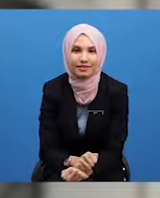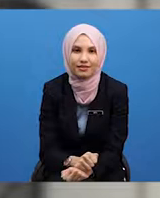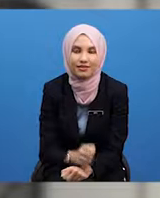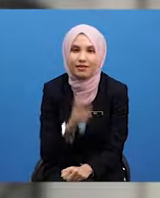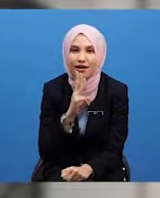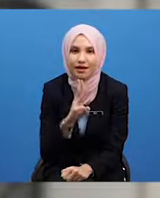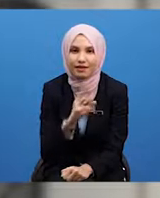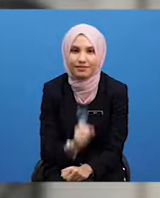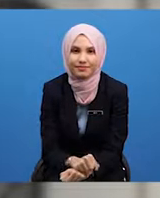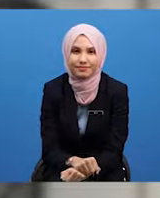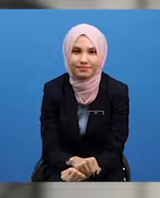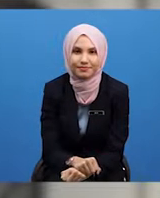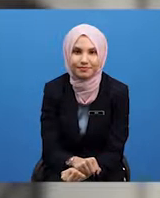air.